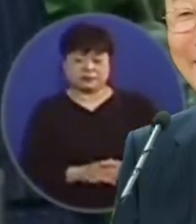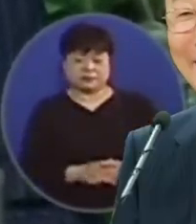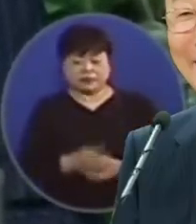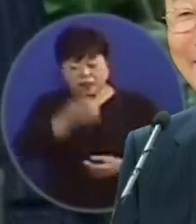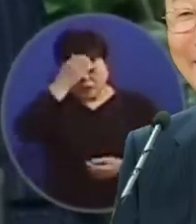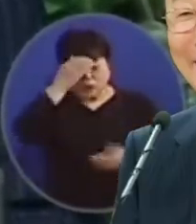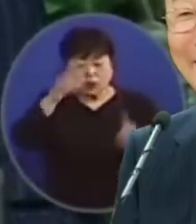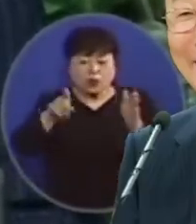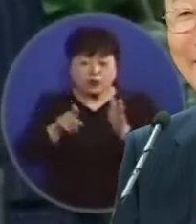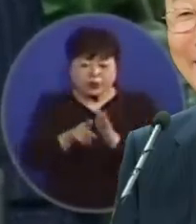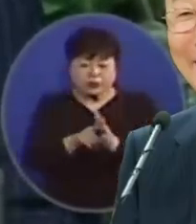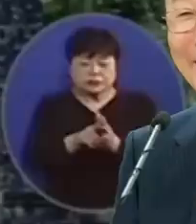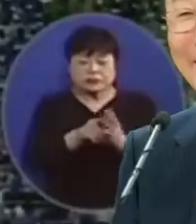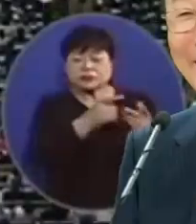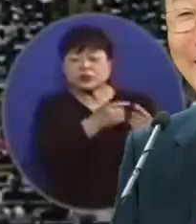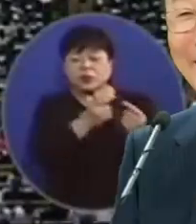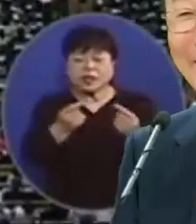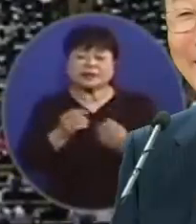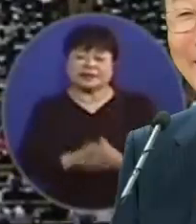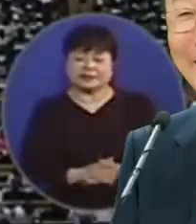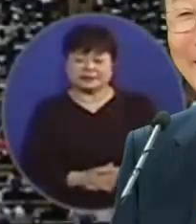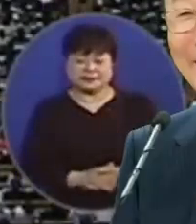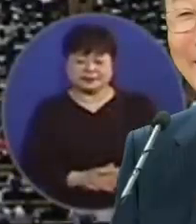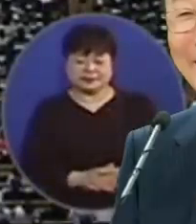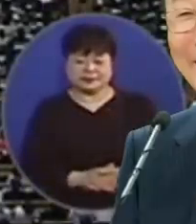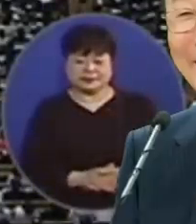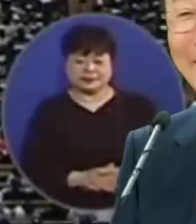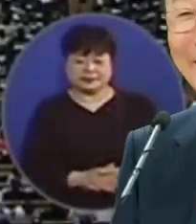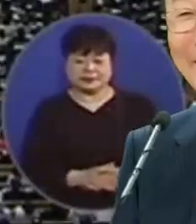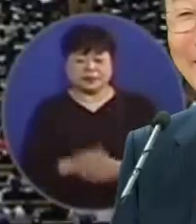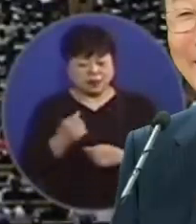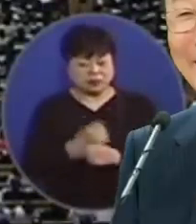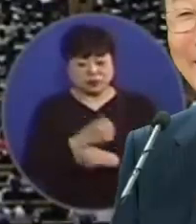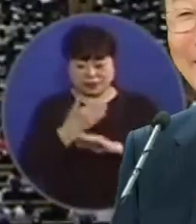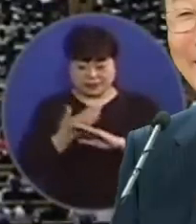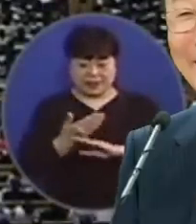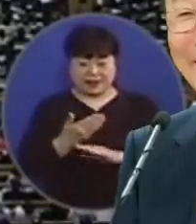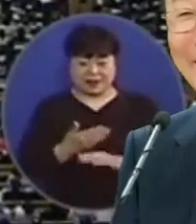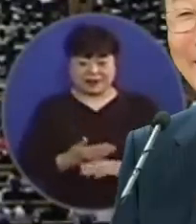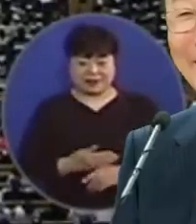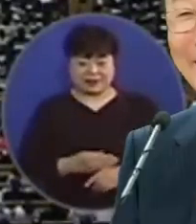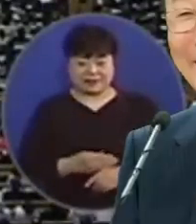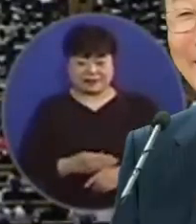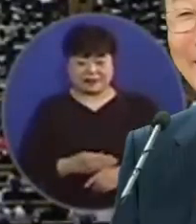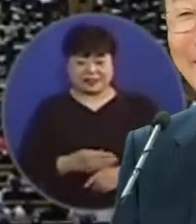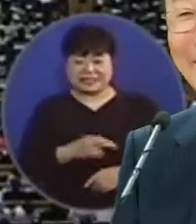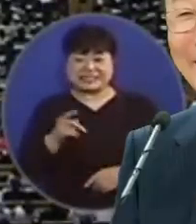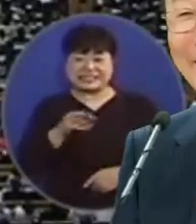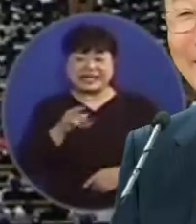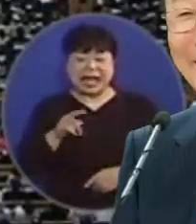기독교 신앙은 이러한 신앙인 것입니다. 엄청나게 다르지요.